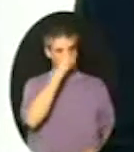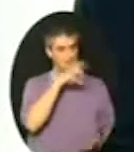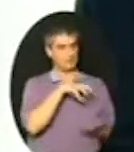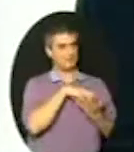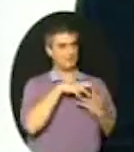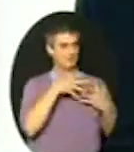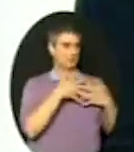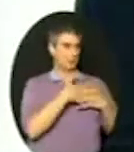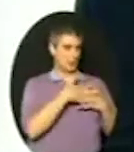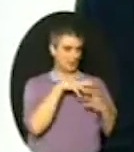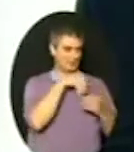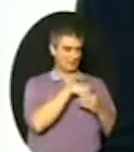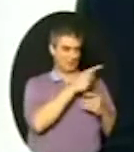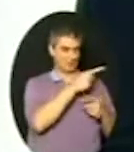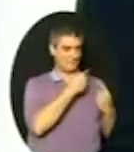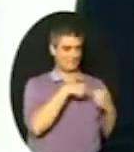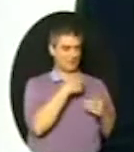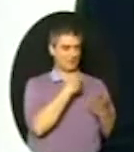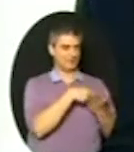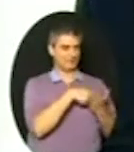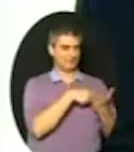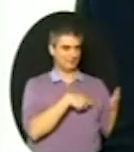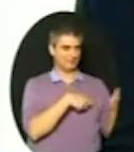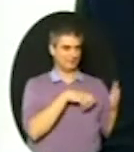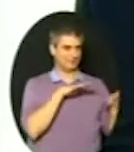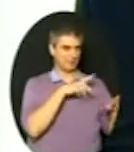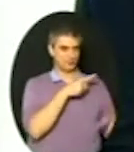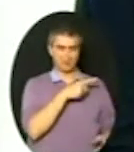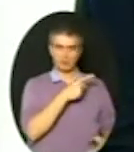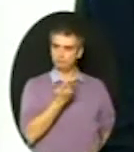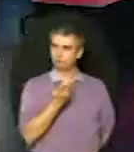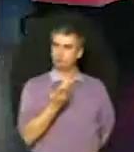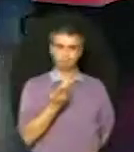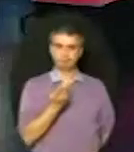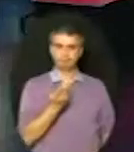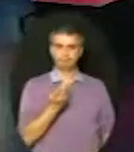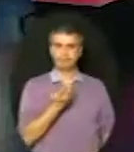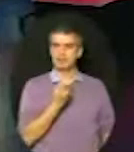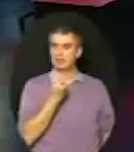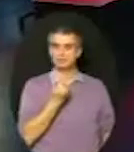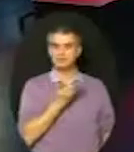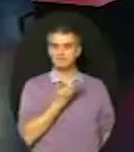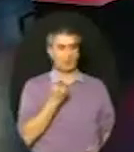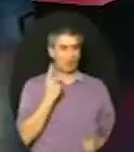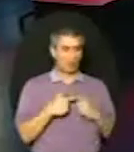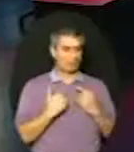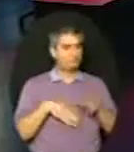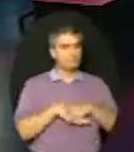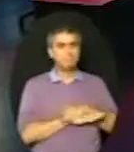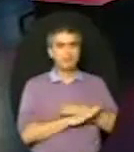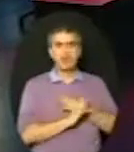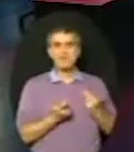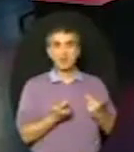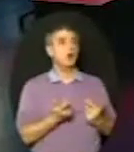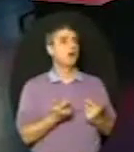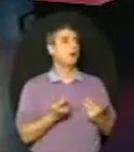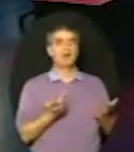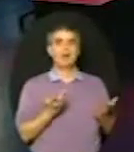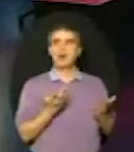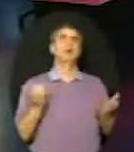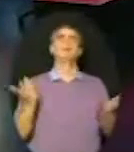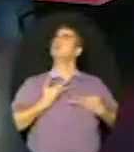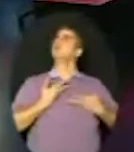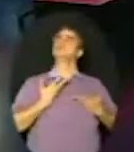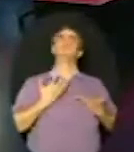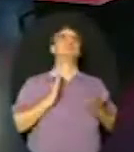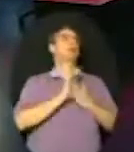מרכז הקואליציה בוועדת הכספים. טוב, קודם כל, איפה הכסף הזה היה עד עכשיו? יש סכומים איך נפל